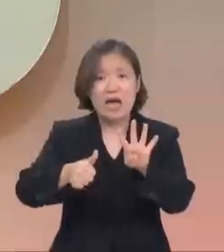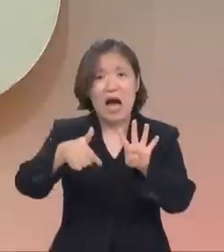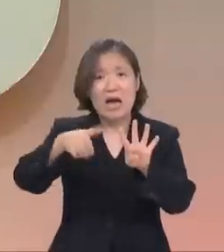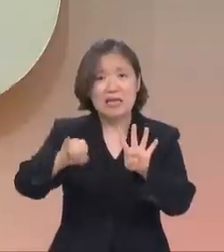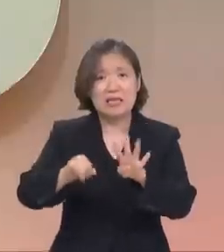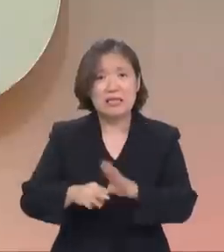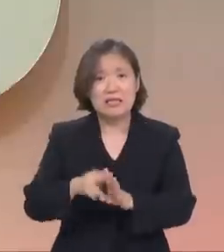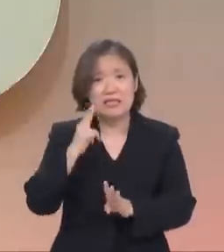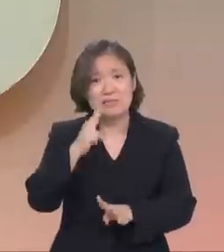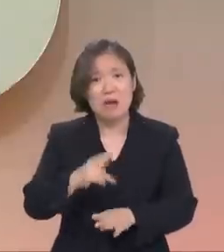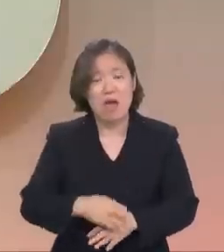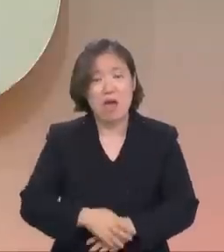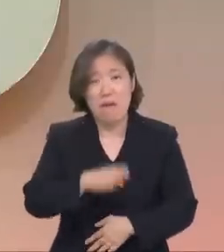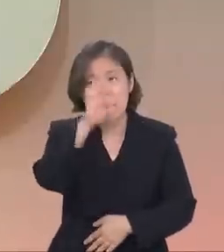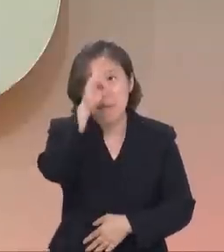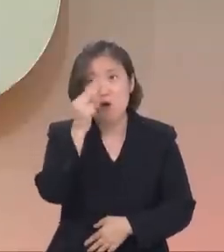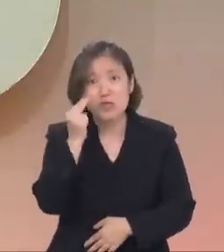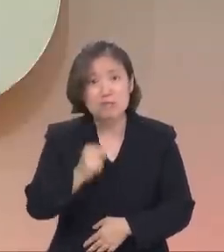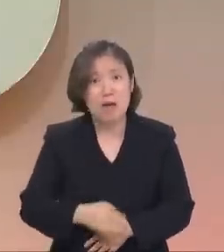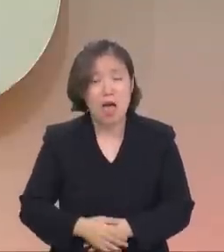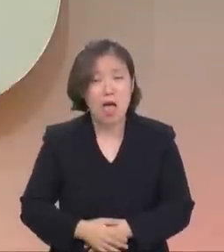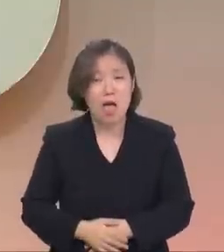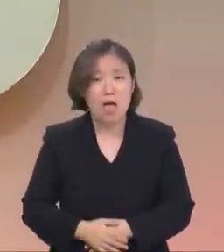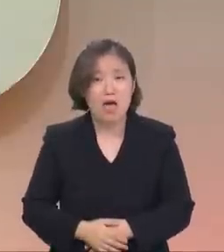3개월 정도 남았습니다라는